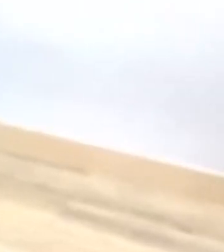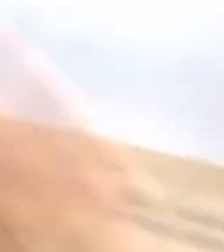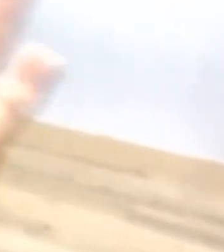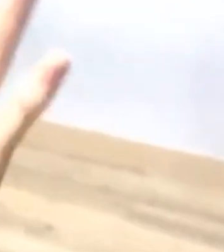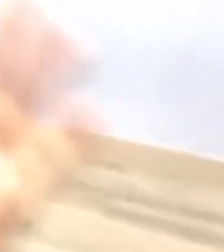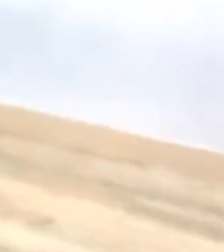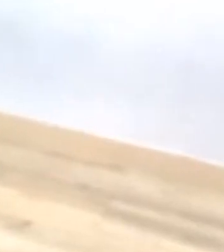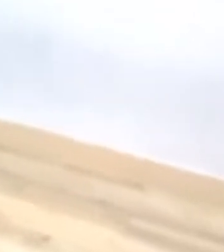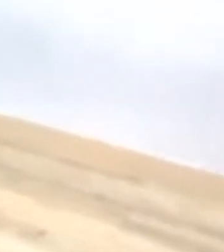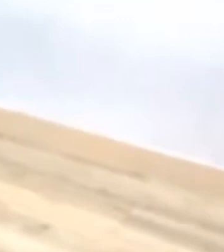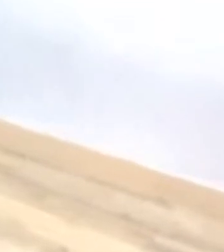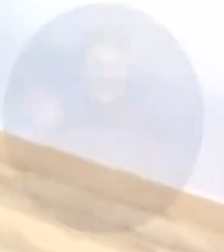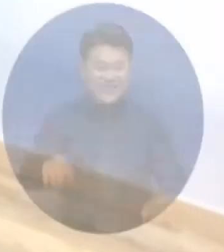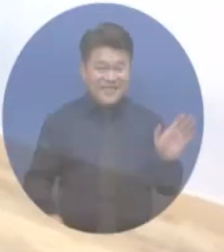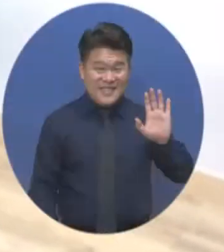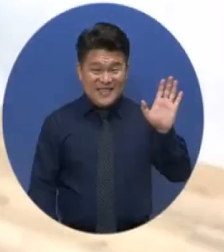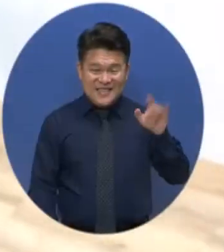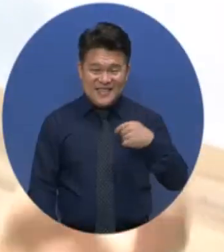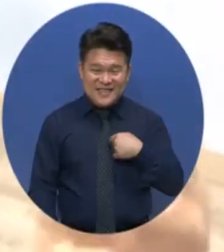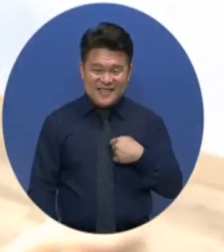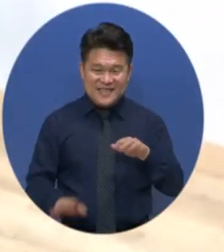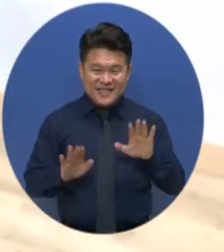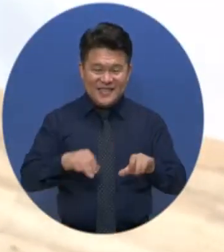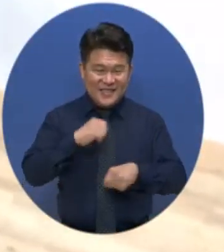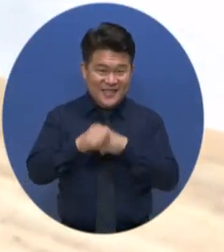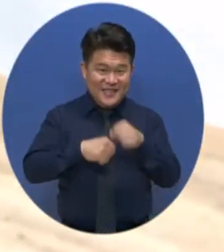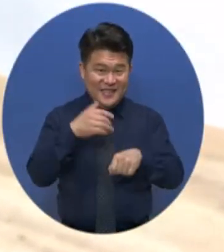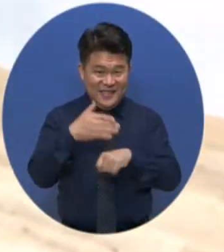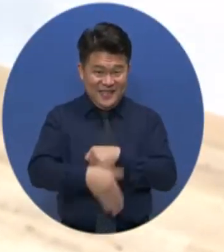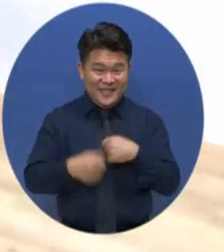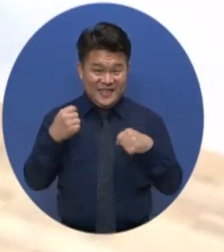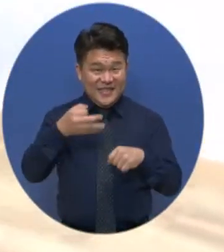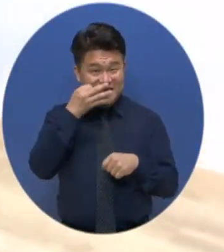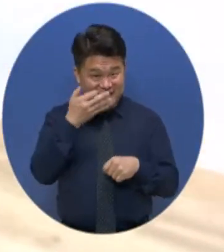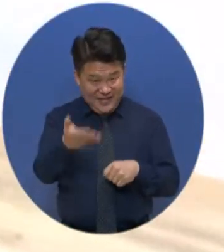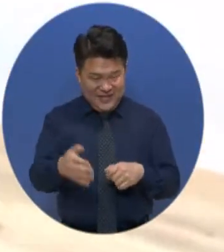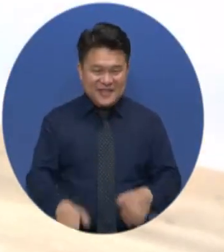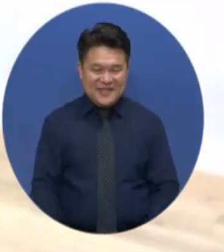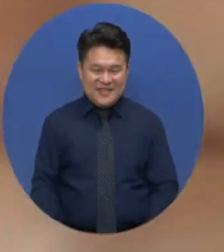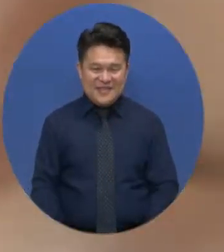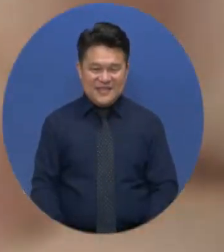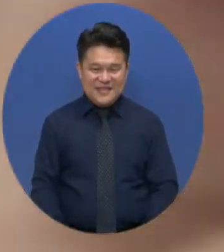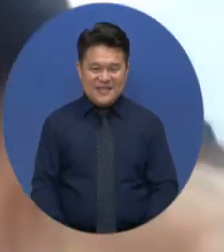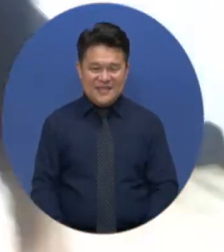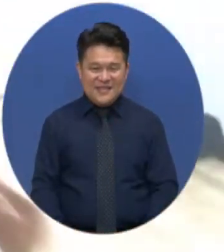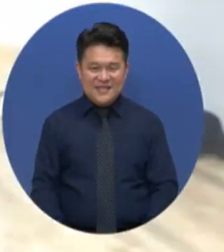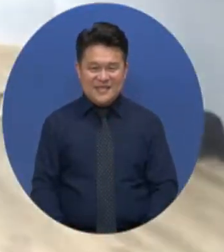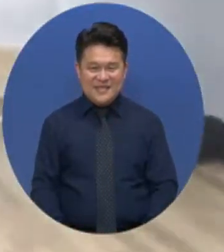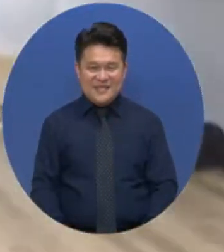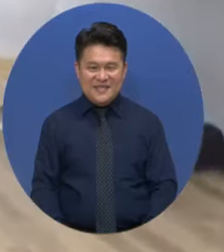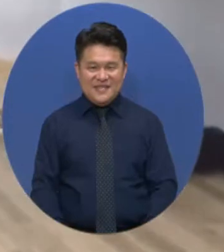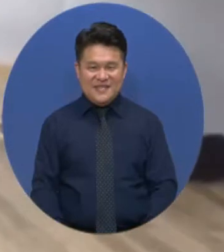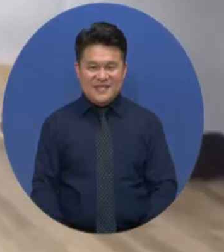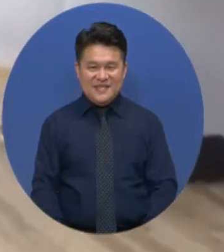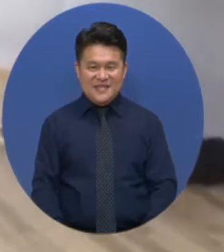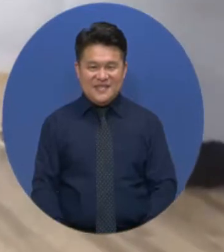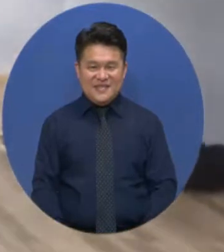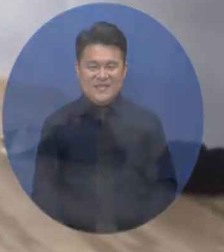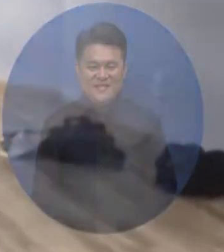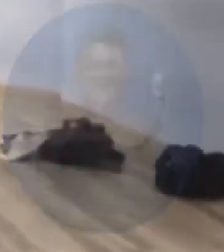왔지? 하이! 이제 제가 프리스타일 보여줄 거예요. 네.